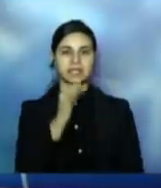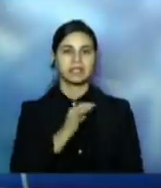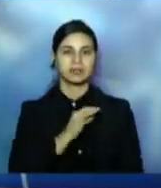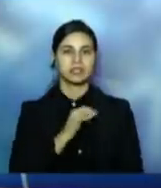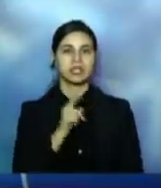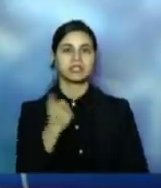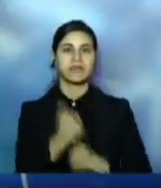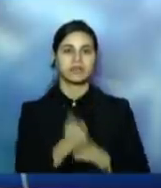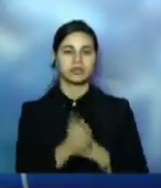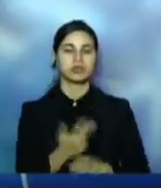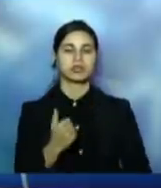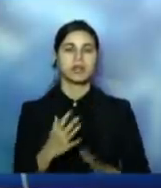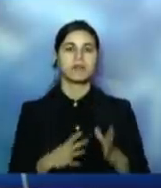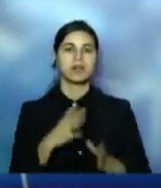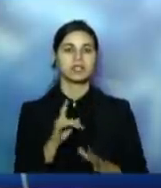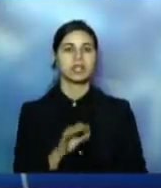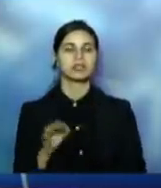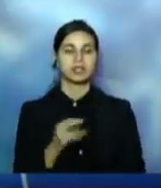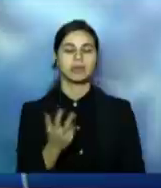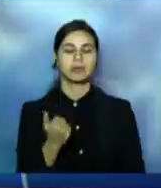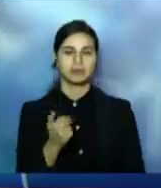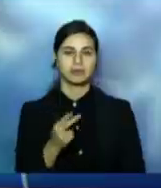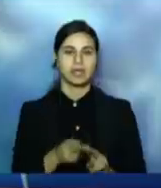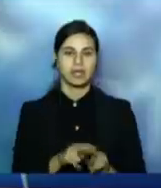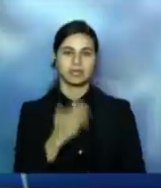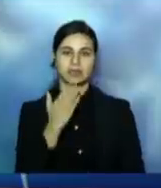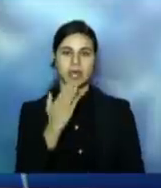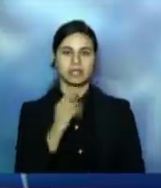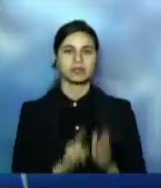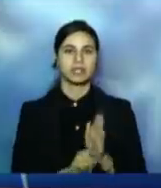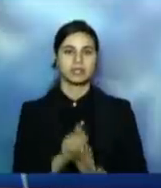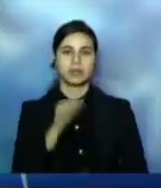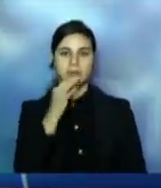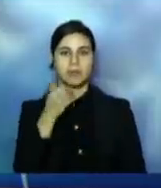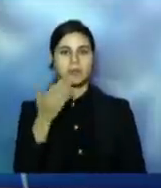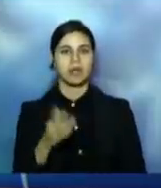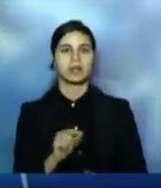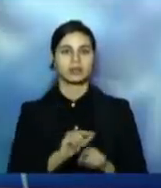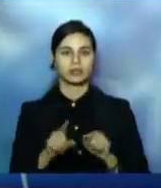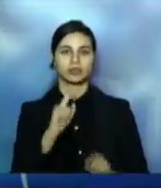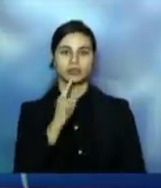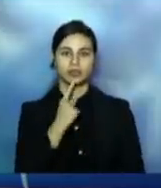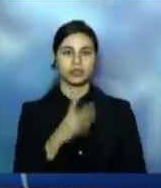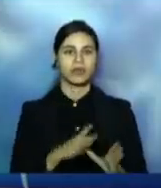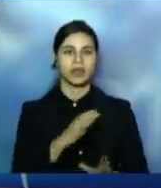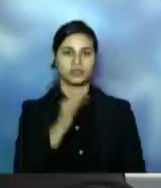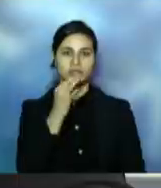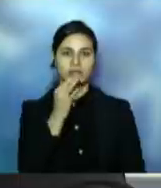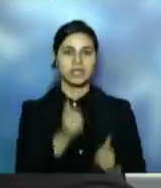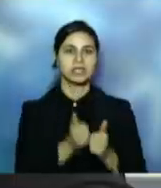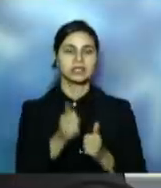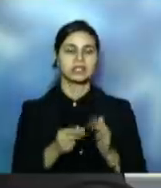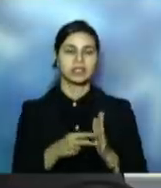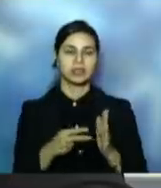იმ ვიქტორი ვარჯიშს რა შეეხება, რა თქმა უნდა, ეს მარტივიდან იწყება და მე რთულდება ნელა. ვარჯიშამდე წინასწარი